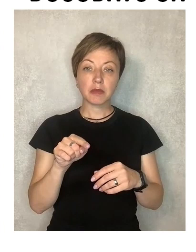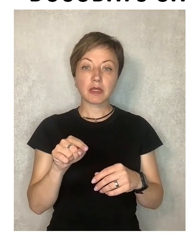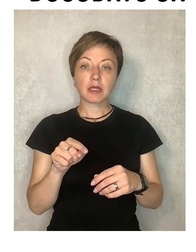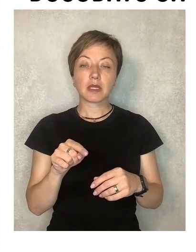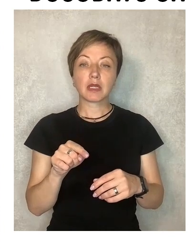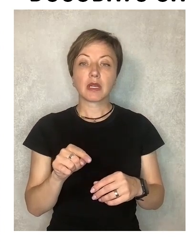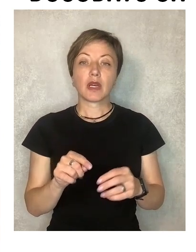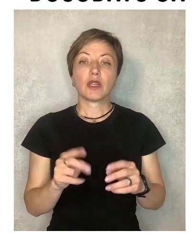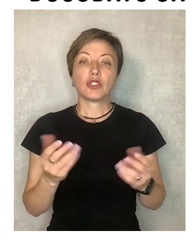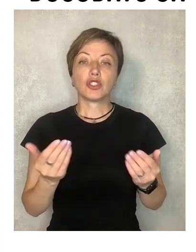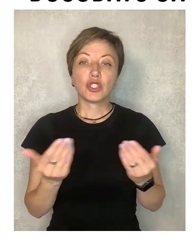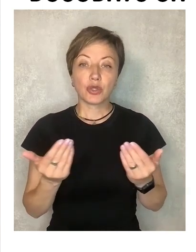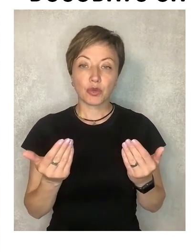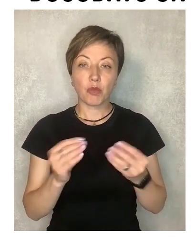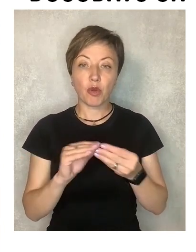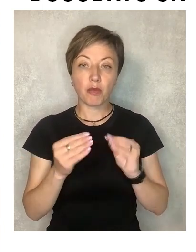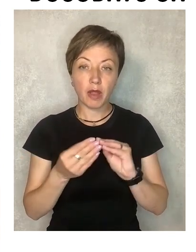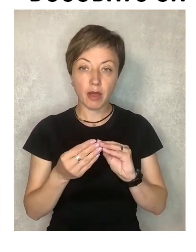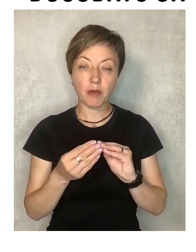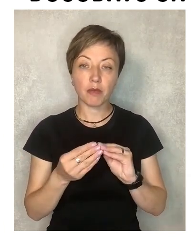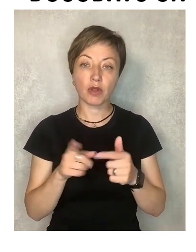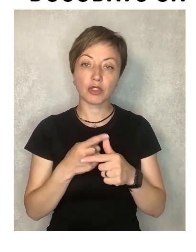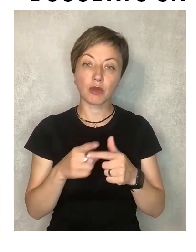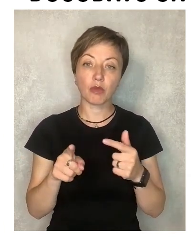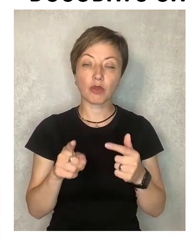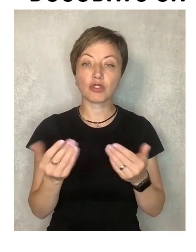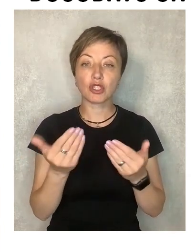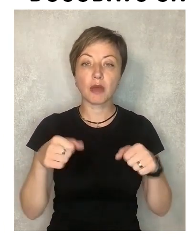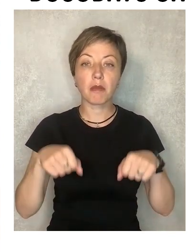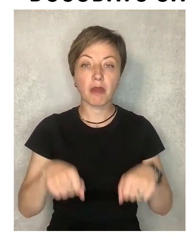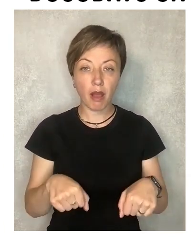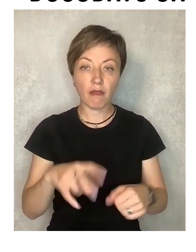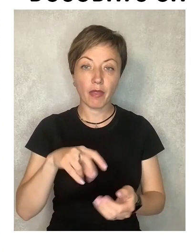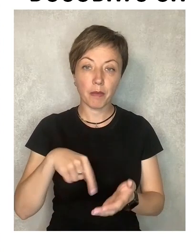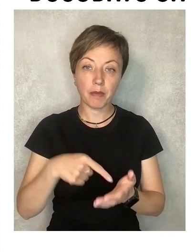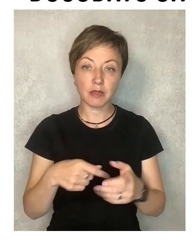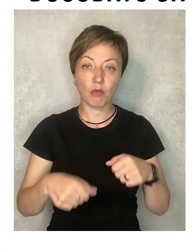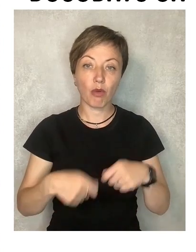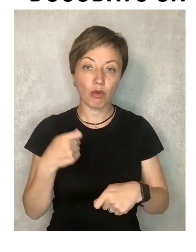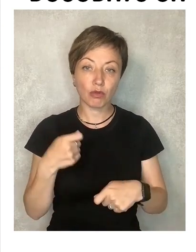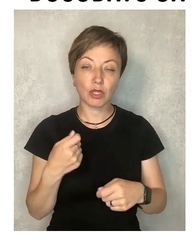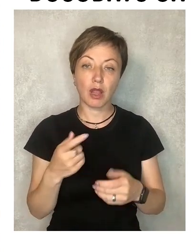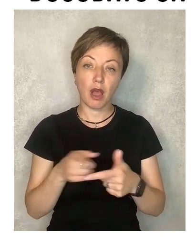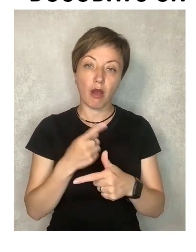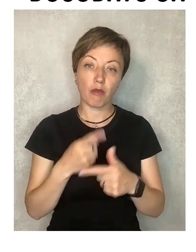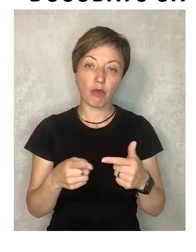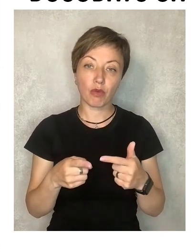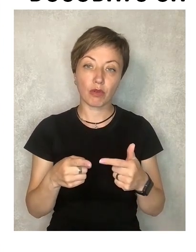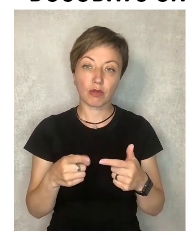можливо, проблему або чиє право на місто порушили там або торкнулися